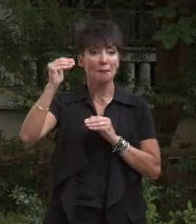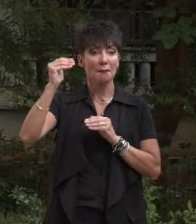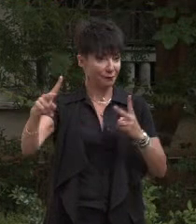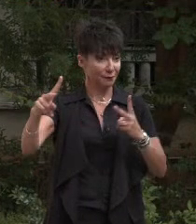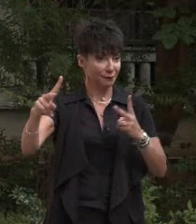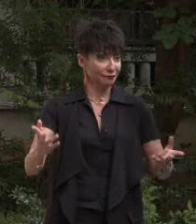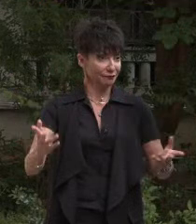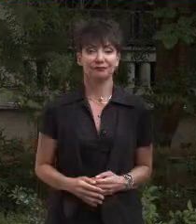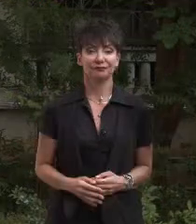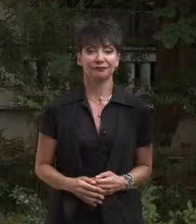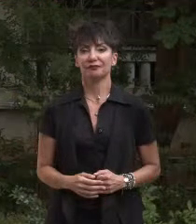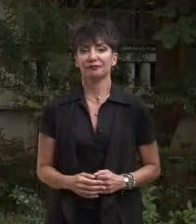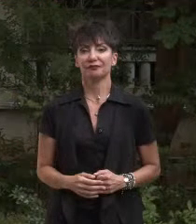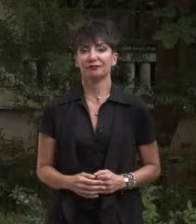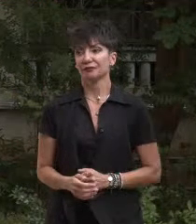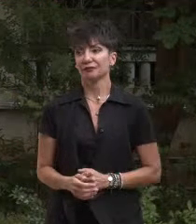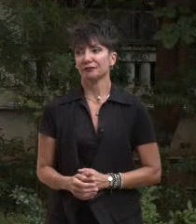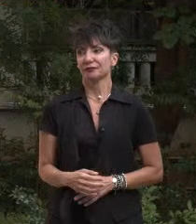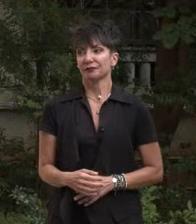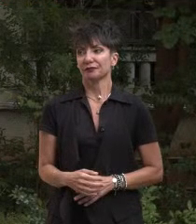μπροστά.